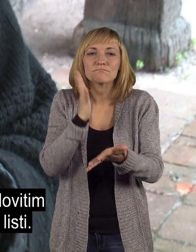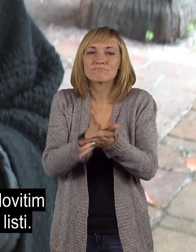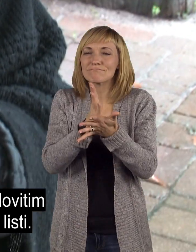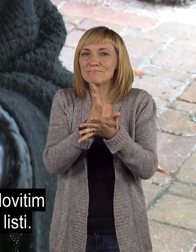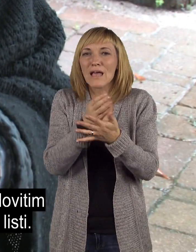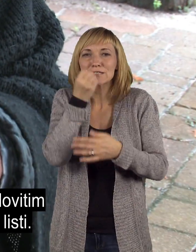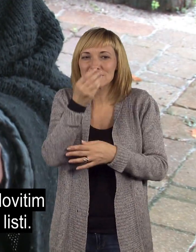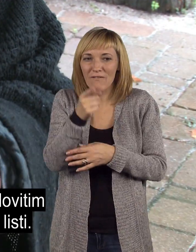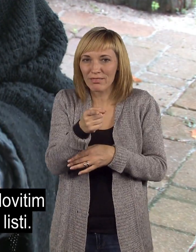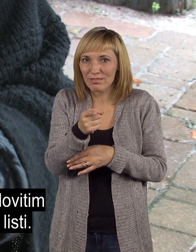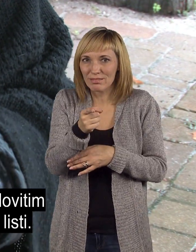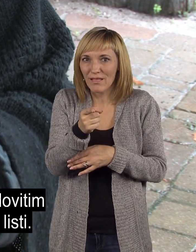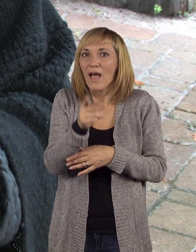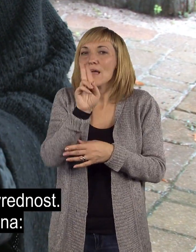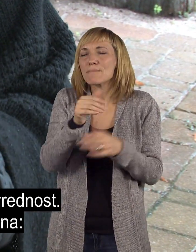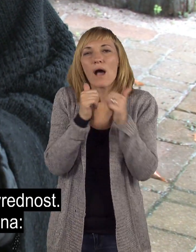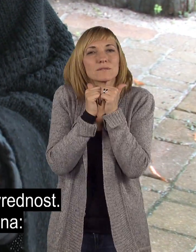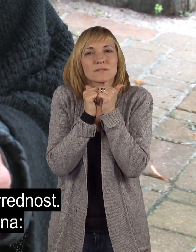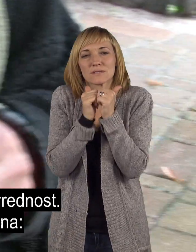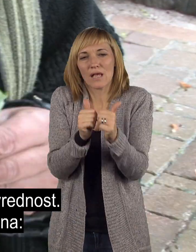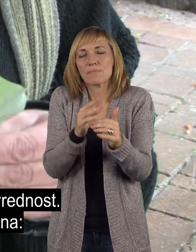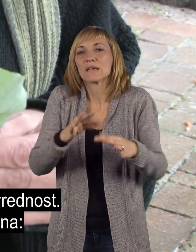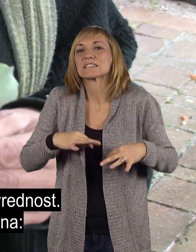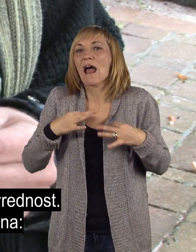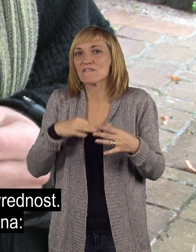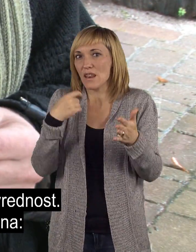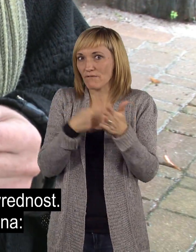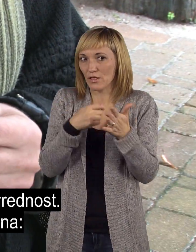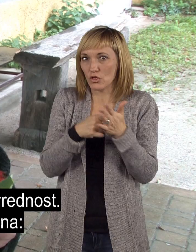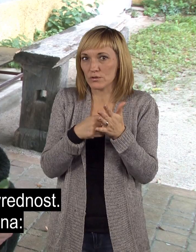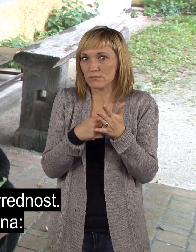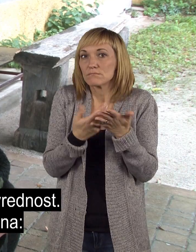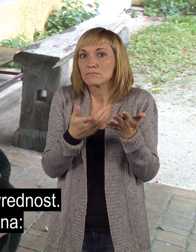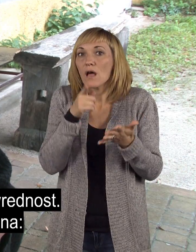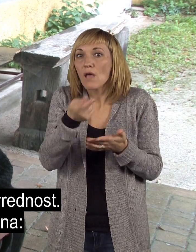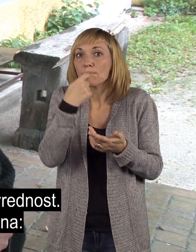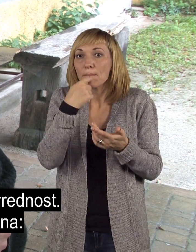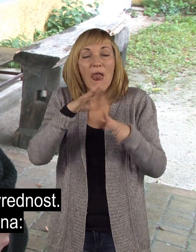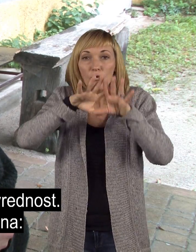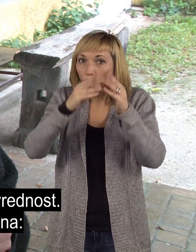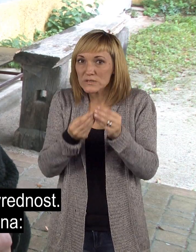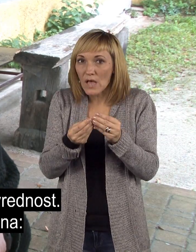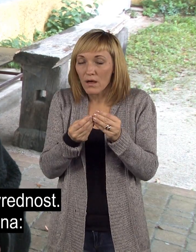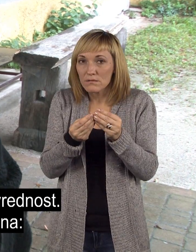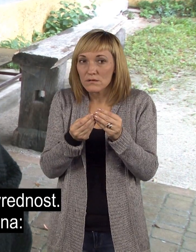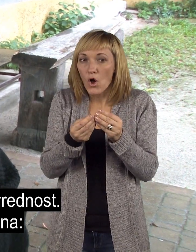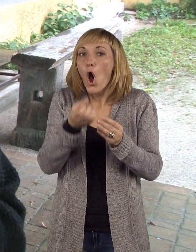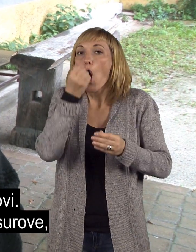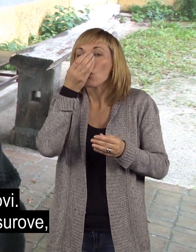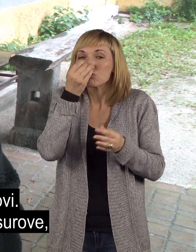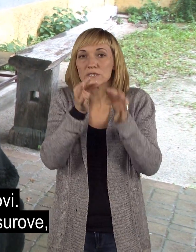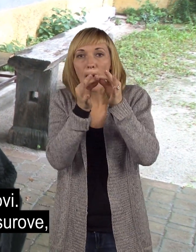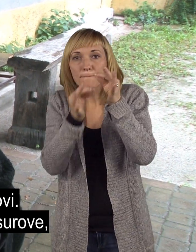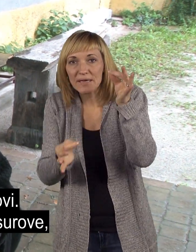okrogli listi in ima izjemno zdravilno vrednost. V glavnem užitna je vsa rastlina, se pravi